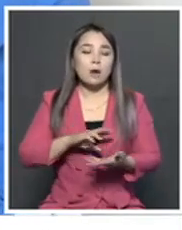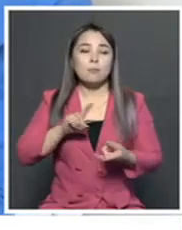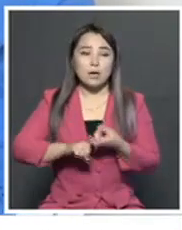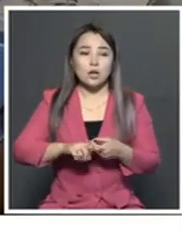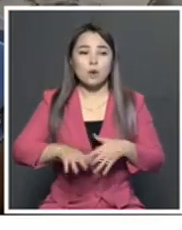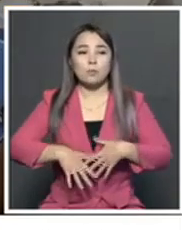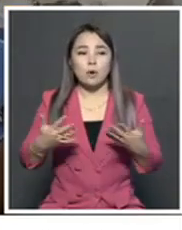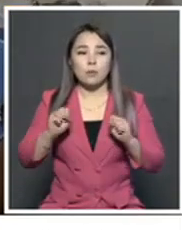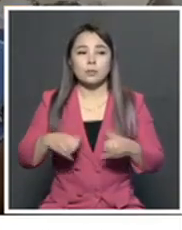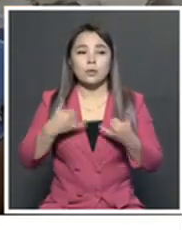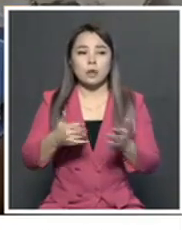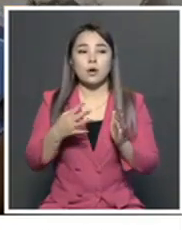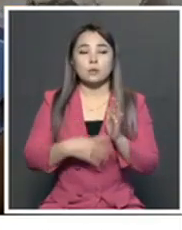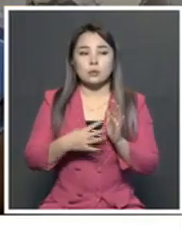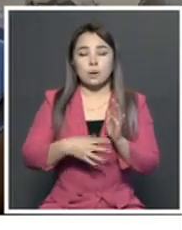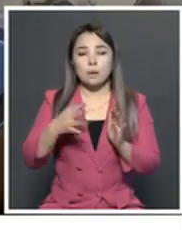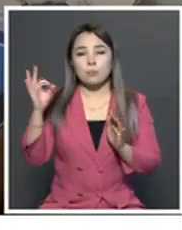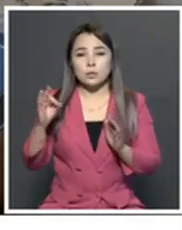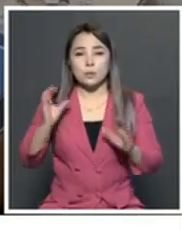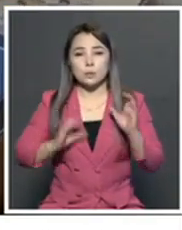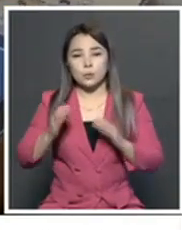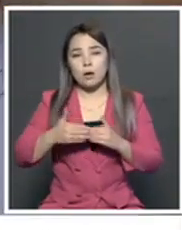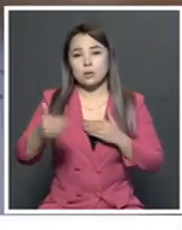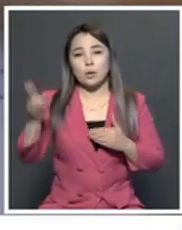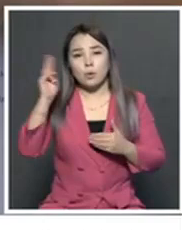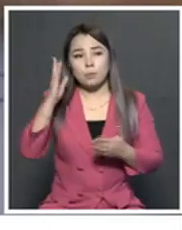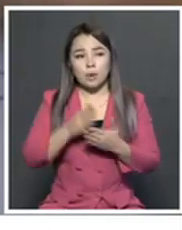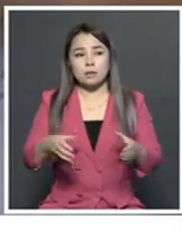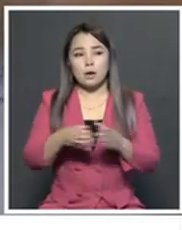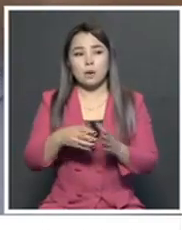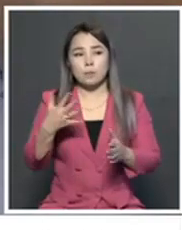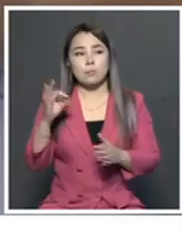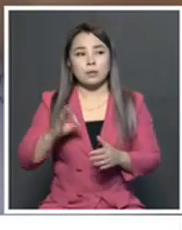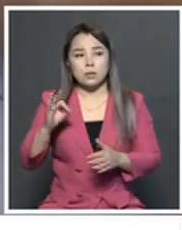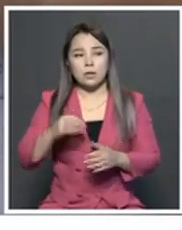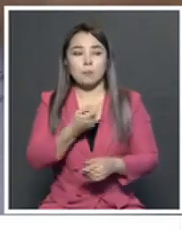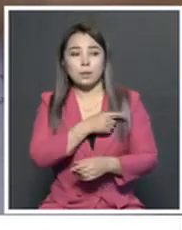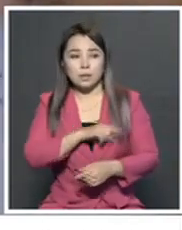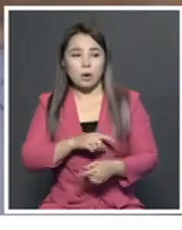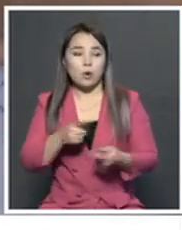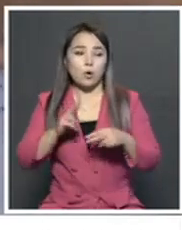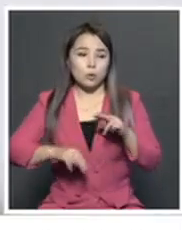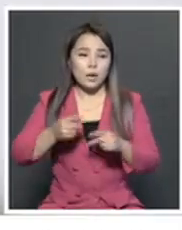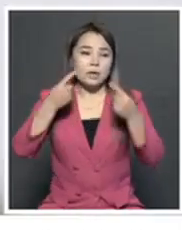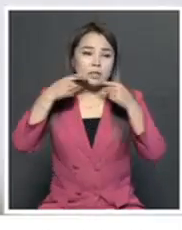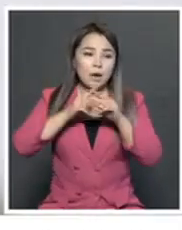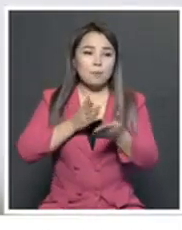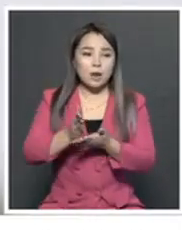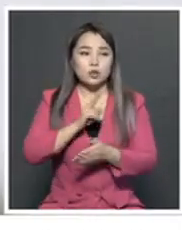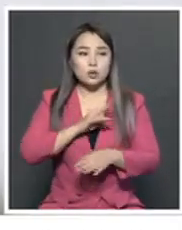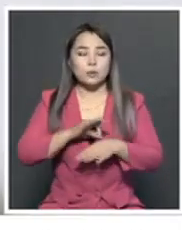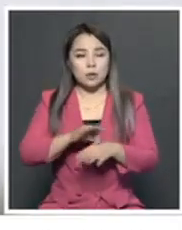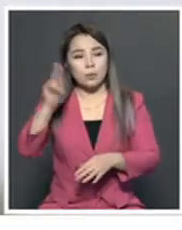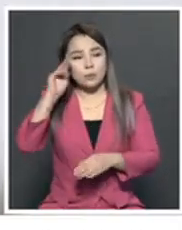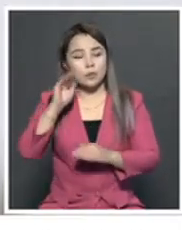зор мүмкіндік. Студенттердің 95% қашықтан оқып жатыр. Аралас форматта оқитындардың 5% медицина, құрылыс, инженер техникалық бағытта білім алатын